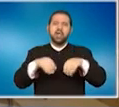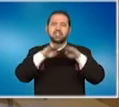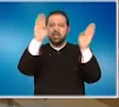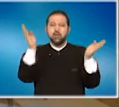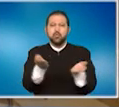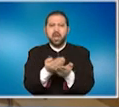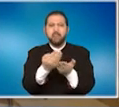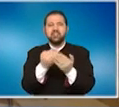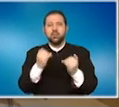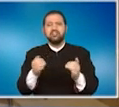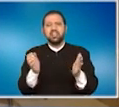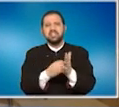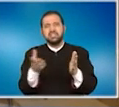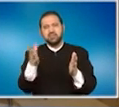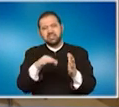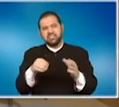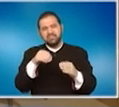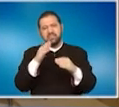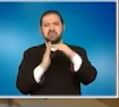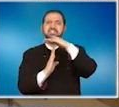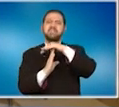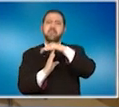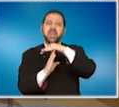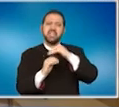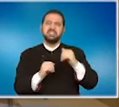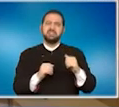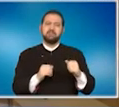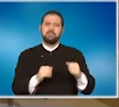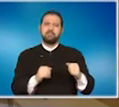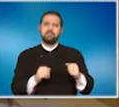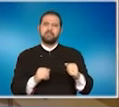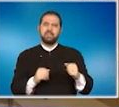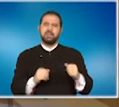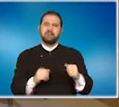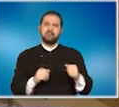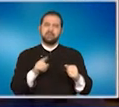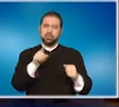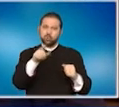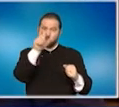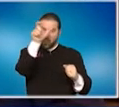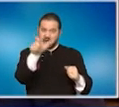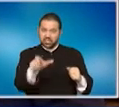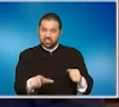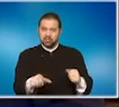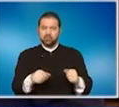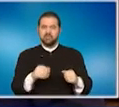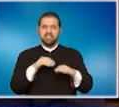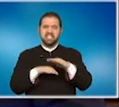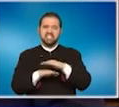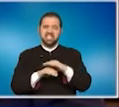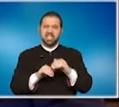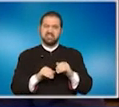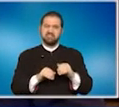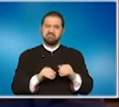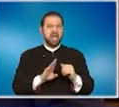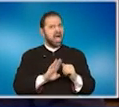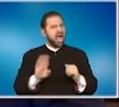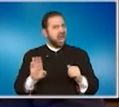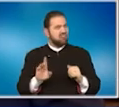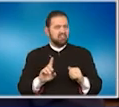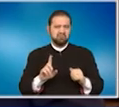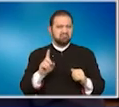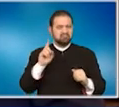întrebări. Și, de fapt, asta e și logica. În timpul săptămânii te frămânți, te rogi, ai întrebări, ai neliniști. Vii la Dumnezeu duminica, sărbătoarea,